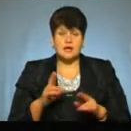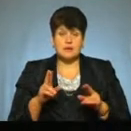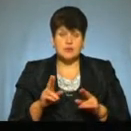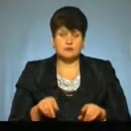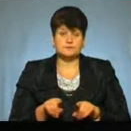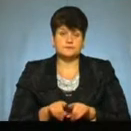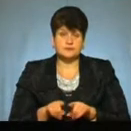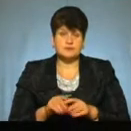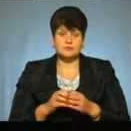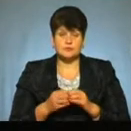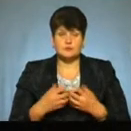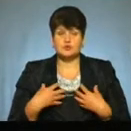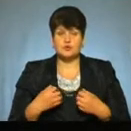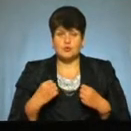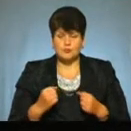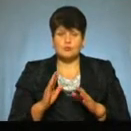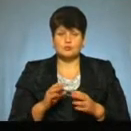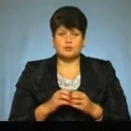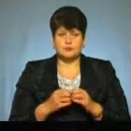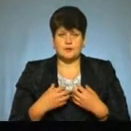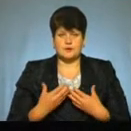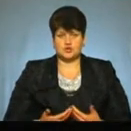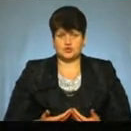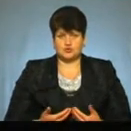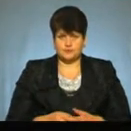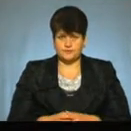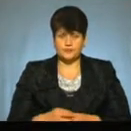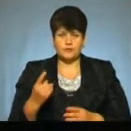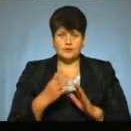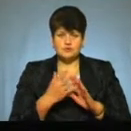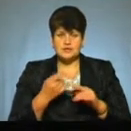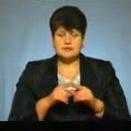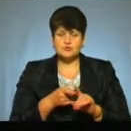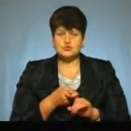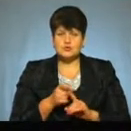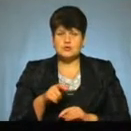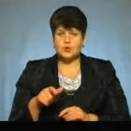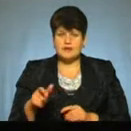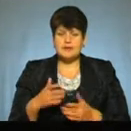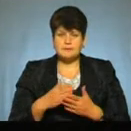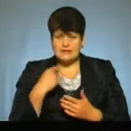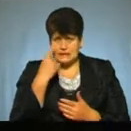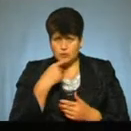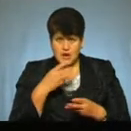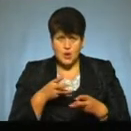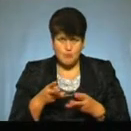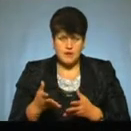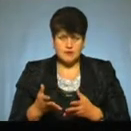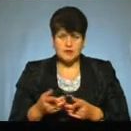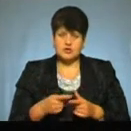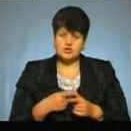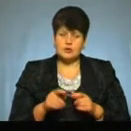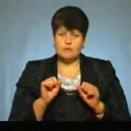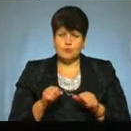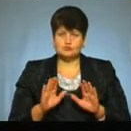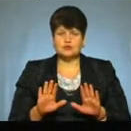ж. Це загроза здоров'ю, може бути загроза і життю. Ну, в першу чергу, це стосується людей, які мають індивідуальне опалення, чи можуть бути такі